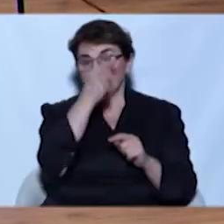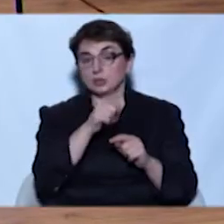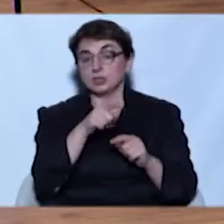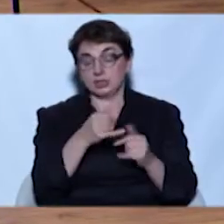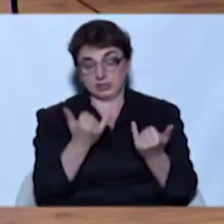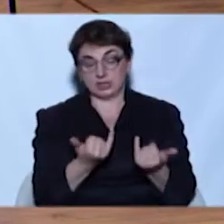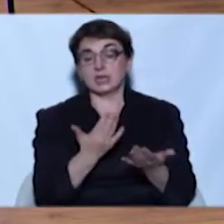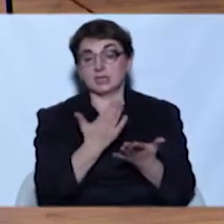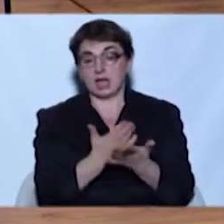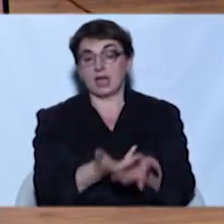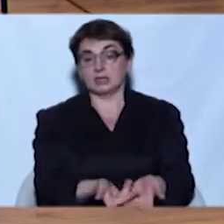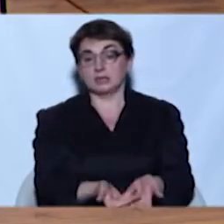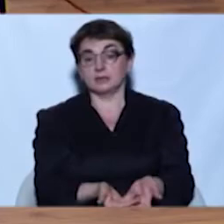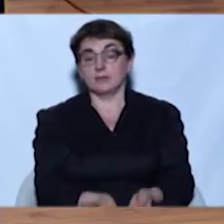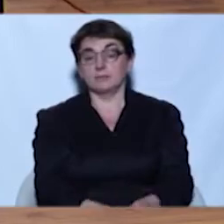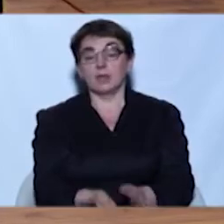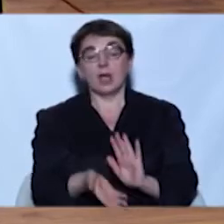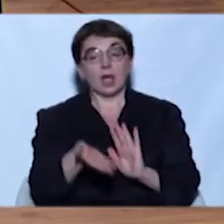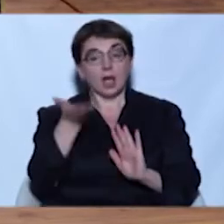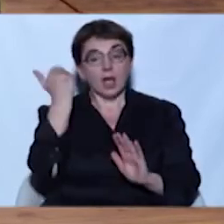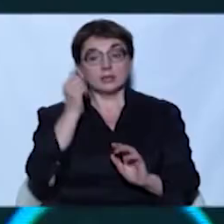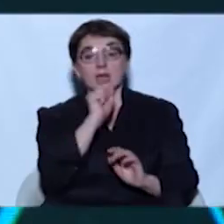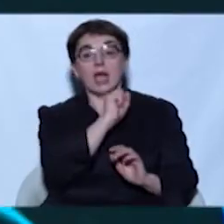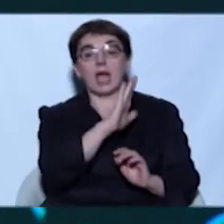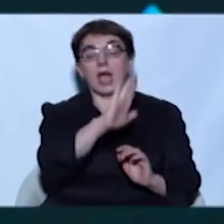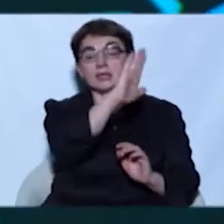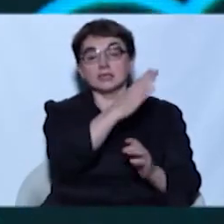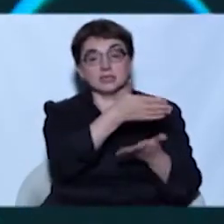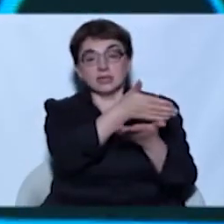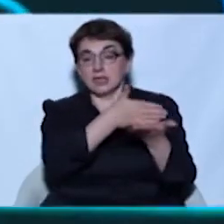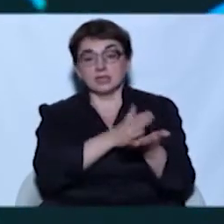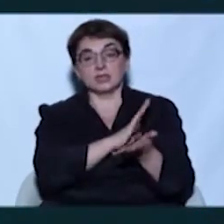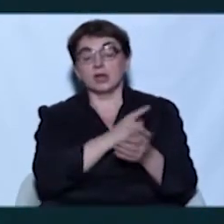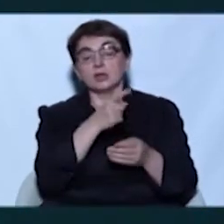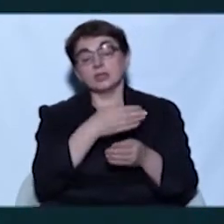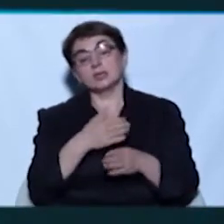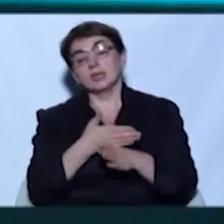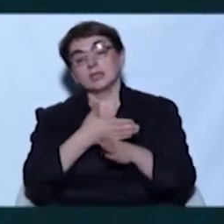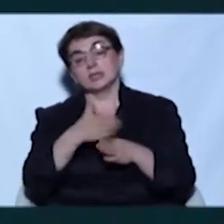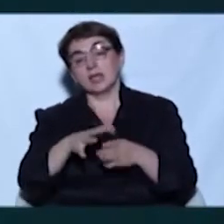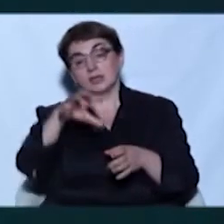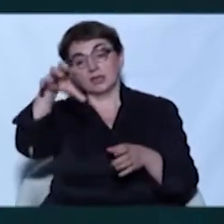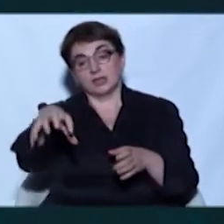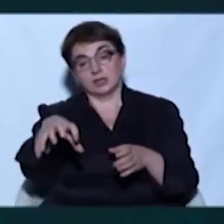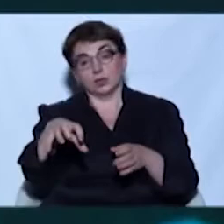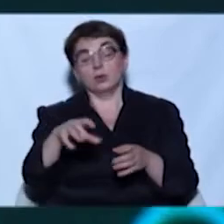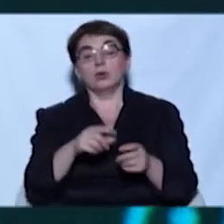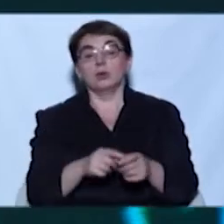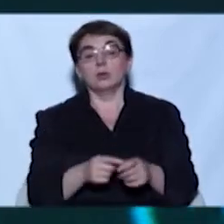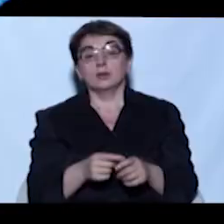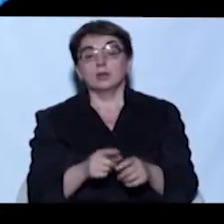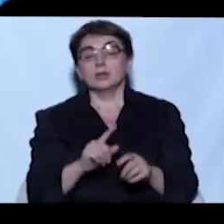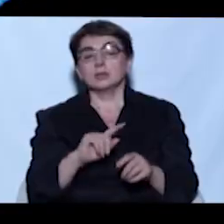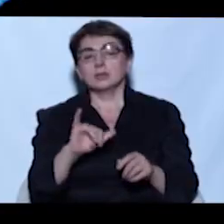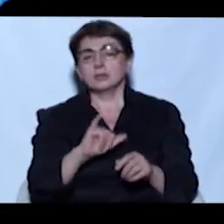რაც დღეს ინდოეთია, ადრე აზიის ნაწილი არ იყო. ის ცალკე არსებობდა და